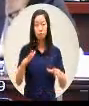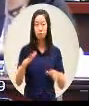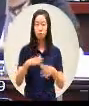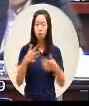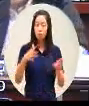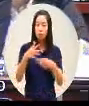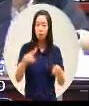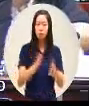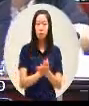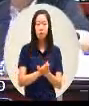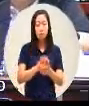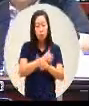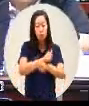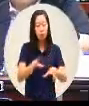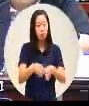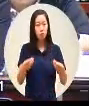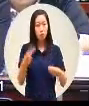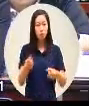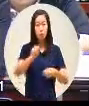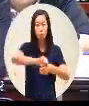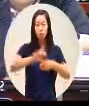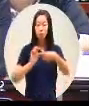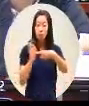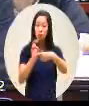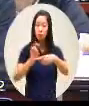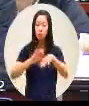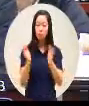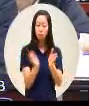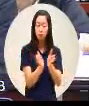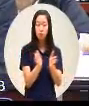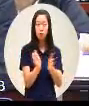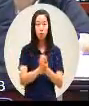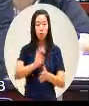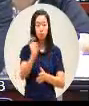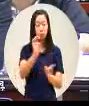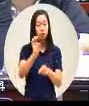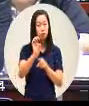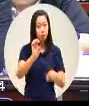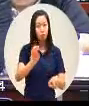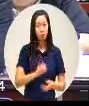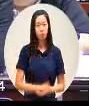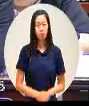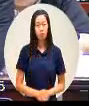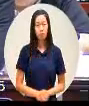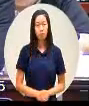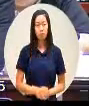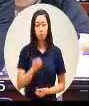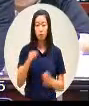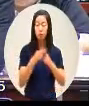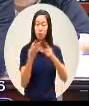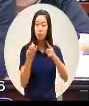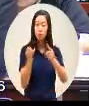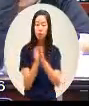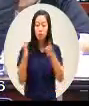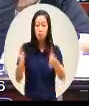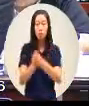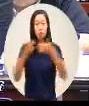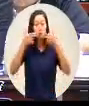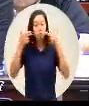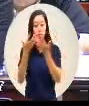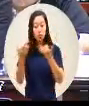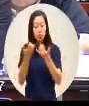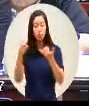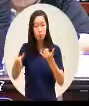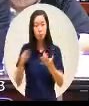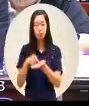200多个免试名额里面，它如果外加 2%， 大概将近有40个名额。所以这个名额基本上对原住民学生，如果他用那身份